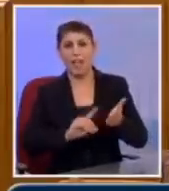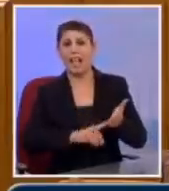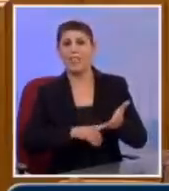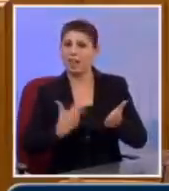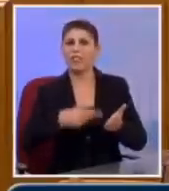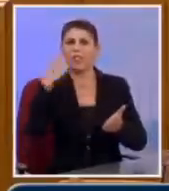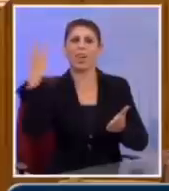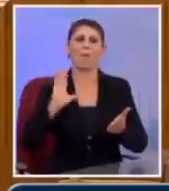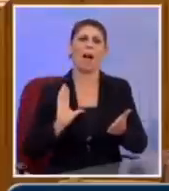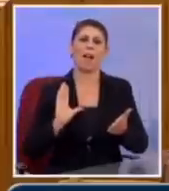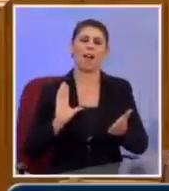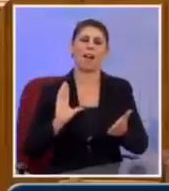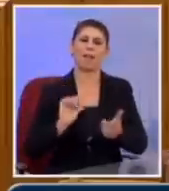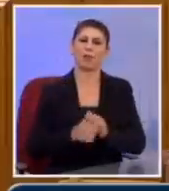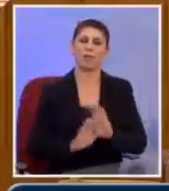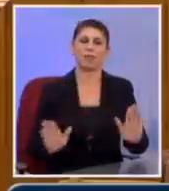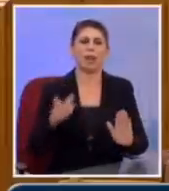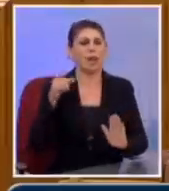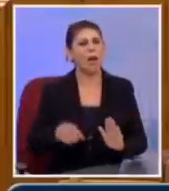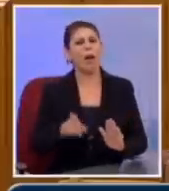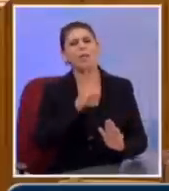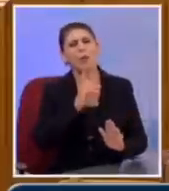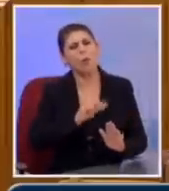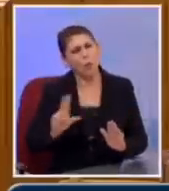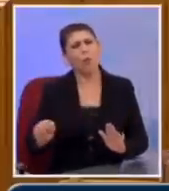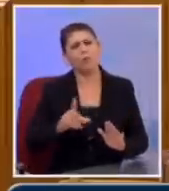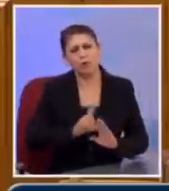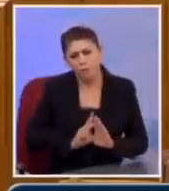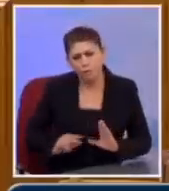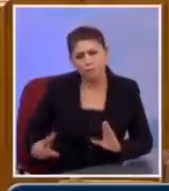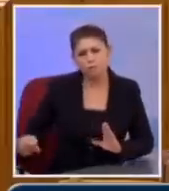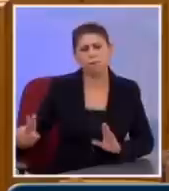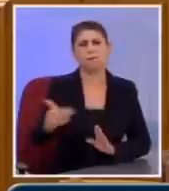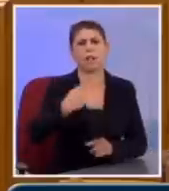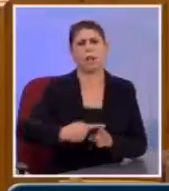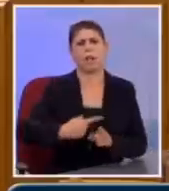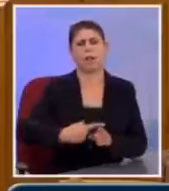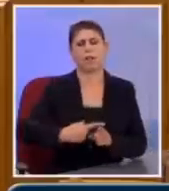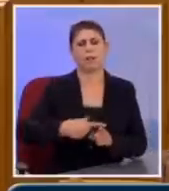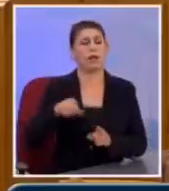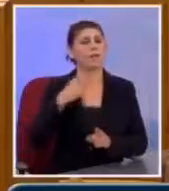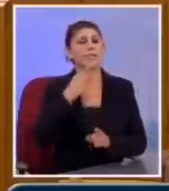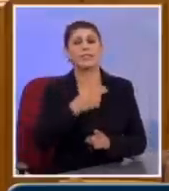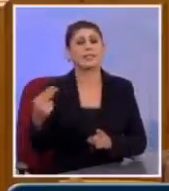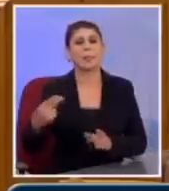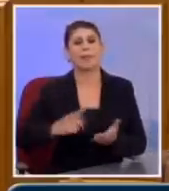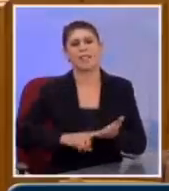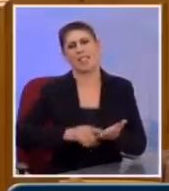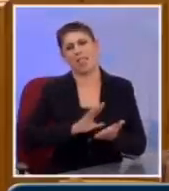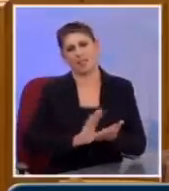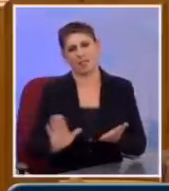και δικαιώματα. Αυτό όπως έχουν οι υπόλοιποι Έλληνες. Αυτό σημαίνει